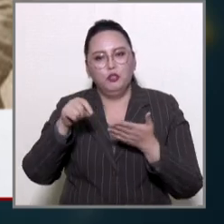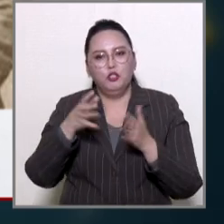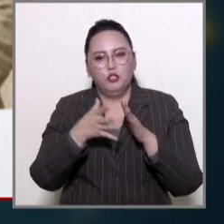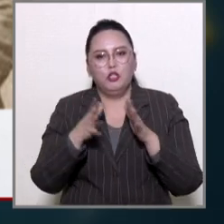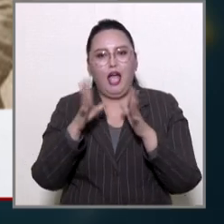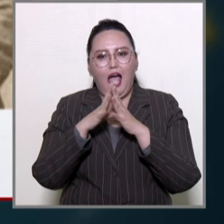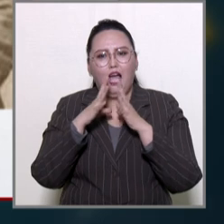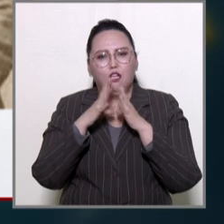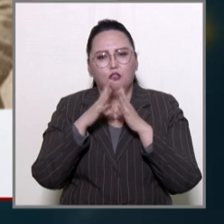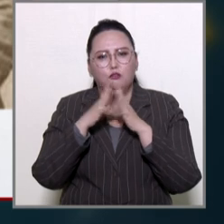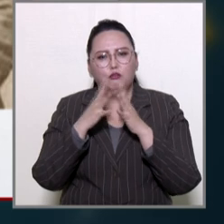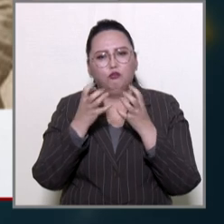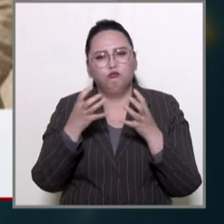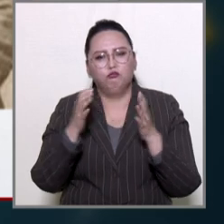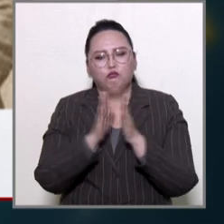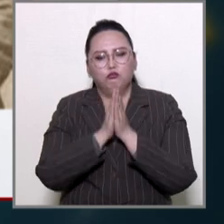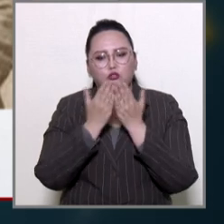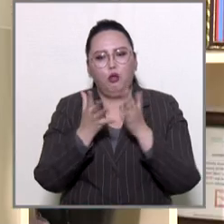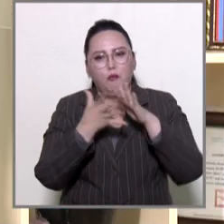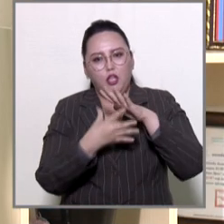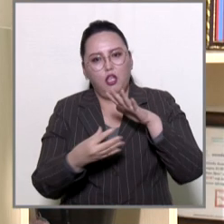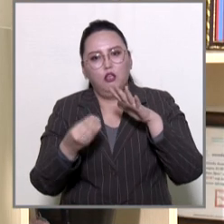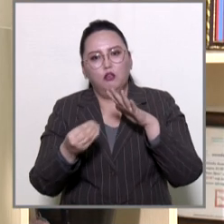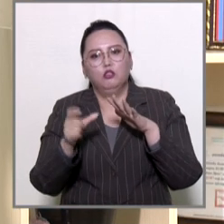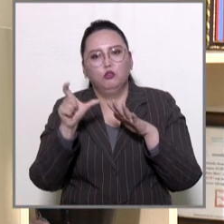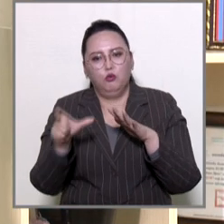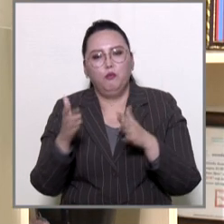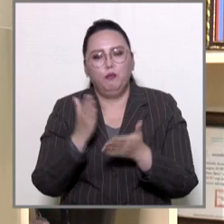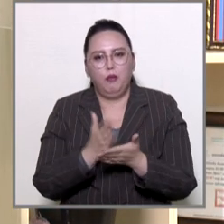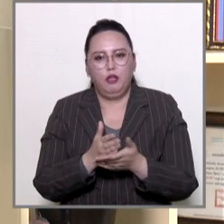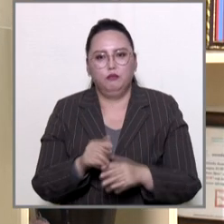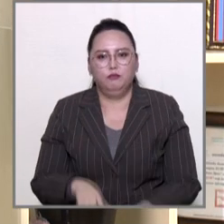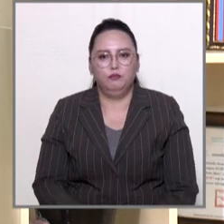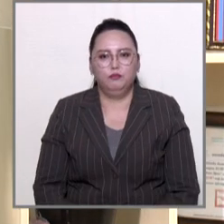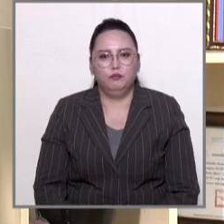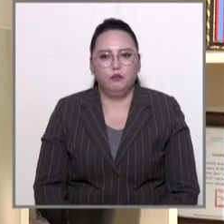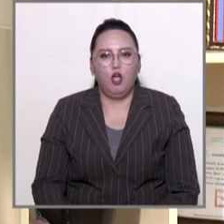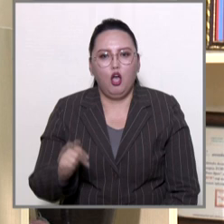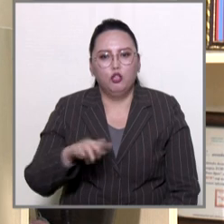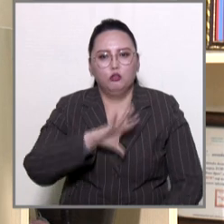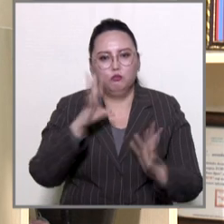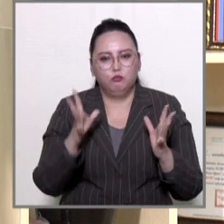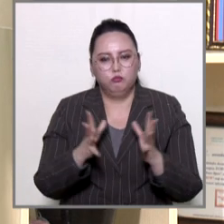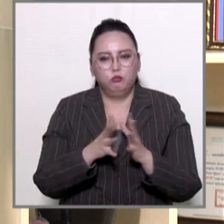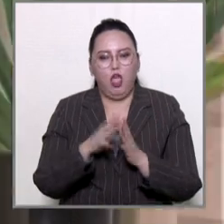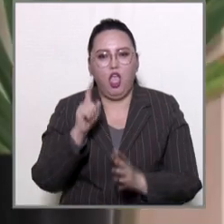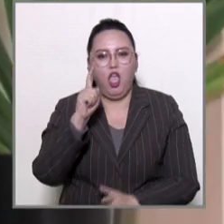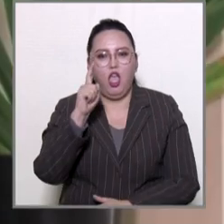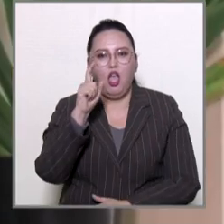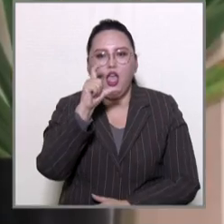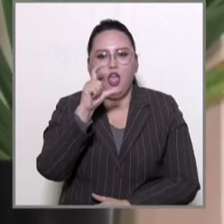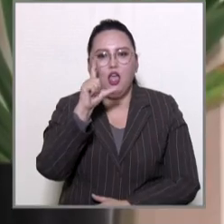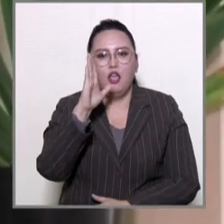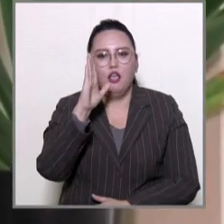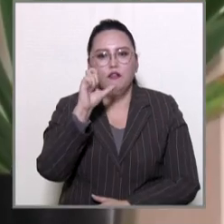гаруй нам төрөвсөн юм чадварлаг бүтээлч юм байна. Түүний зохиосон Эвэр гэдэг богино үгэлгийг өнөөдөр бид нар үзэж энэ зохиолыг